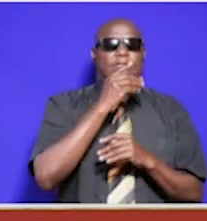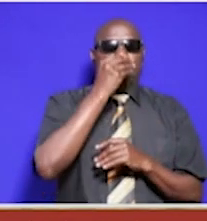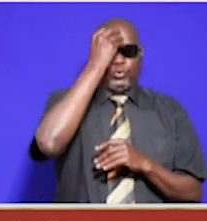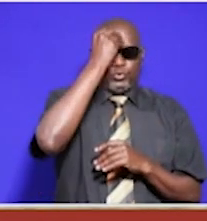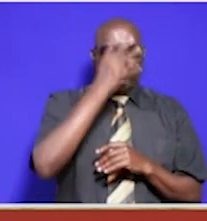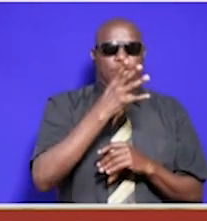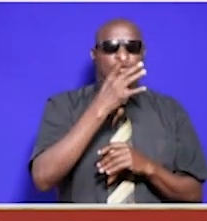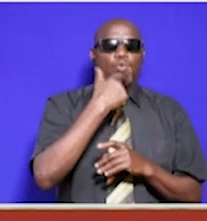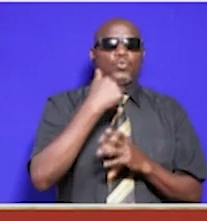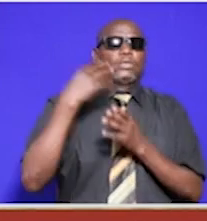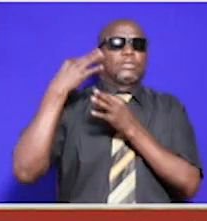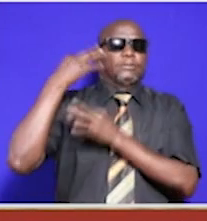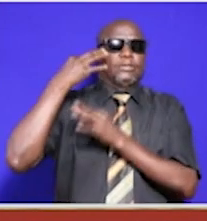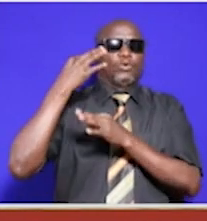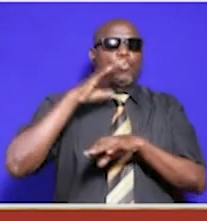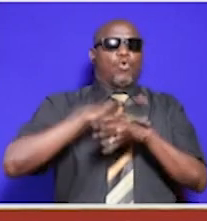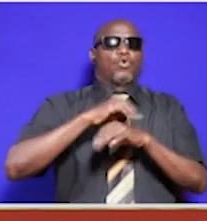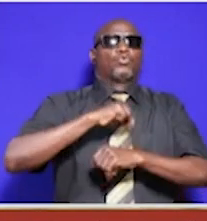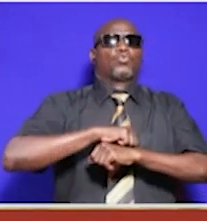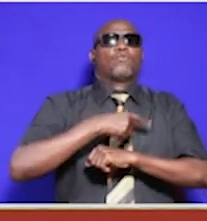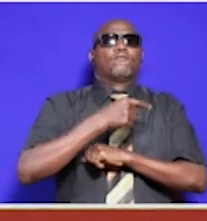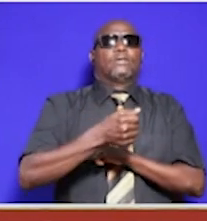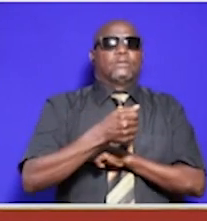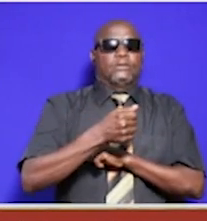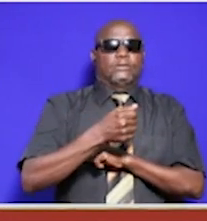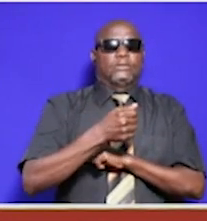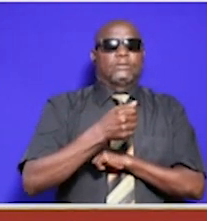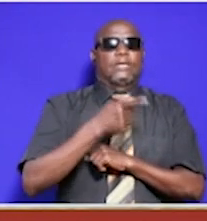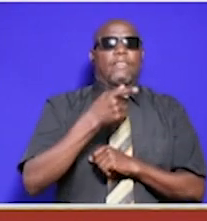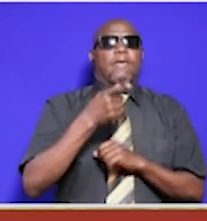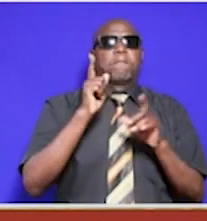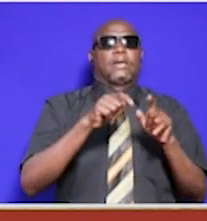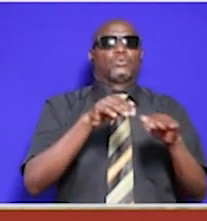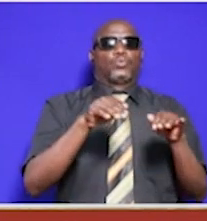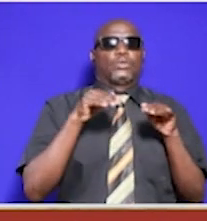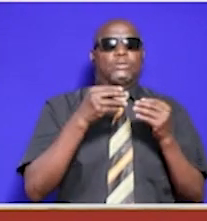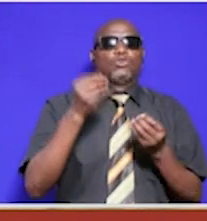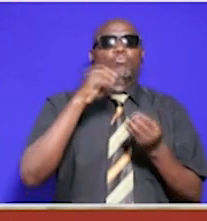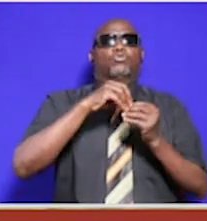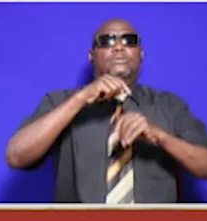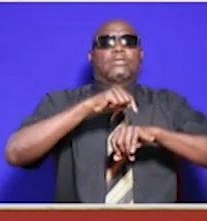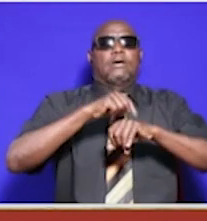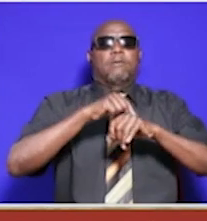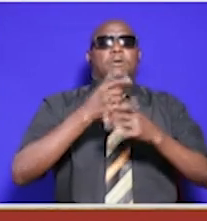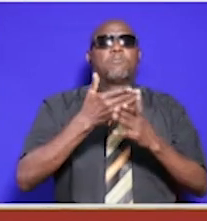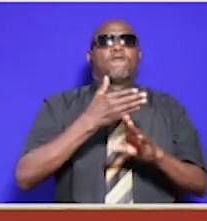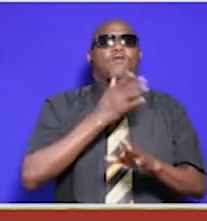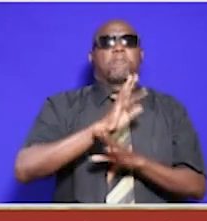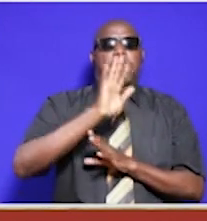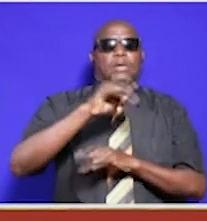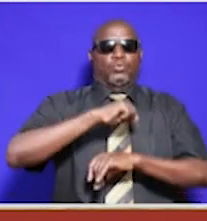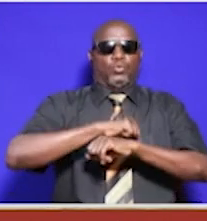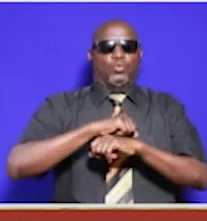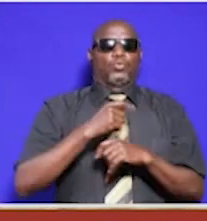ambao hutegemea ufadhili wa basari shuleni sasa watalazimika kusubiri zaidi kabla ya kurejea shule kuendelea na masomo